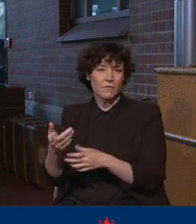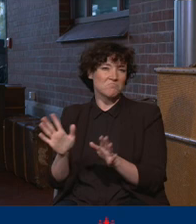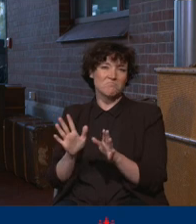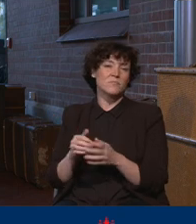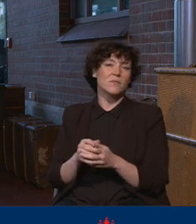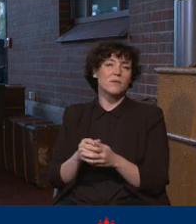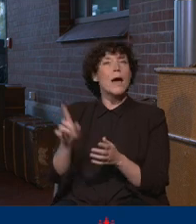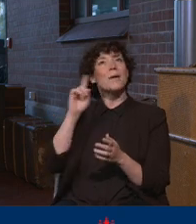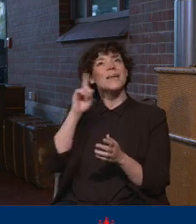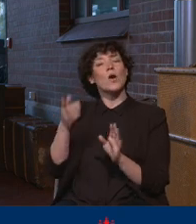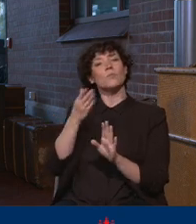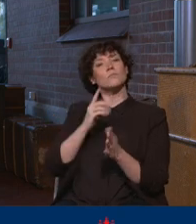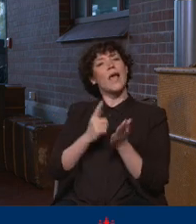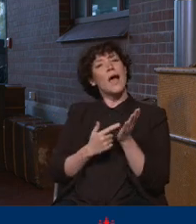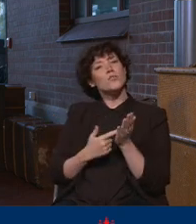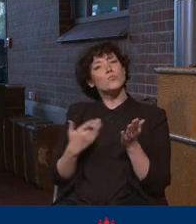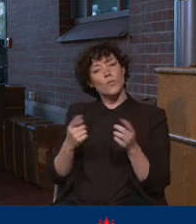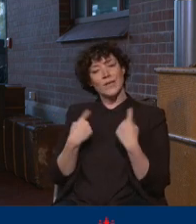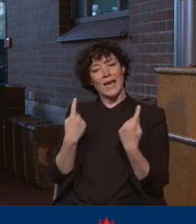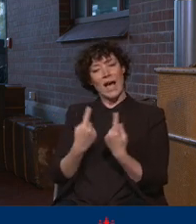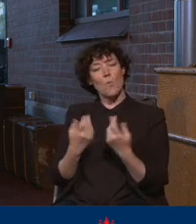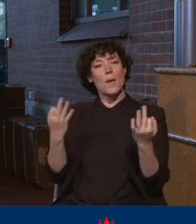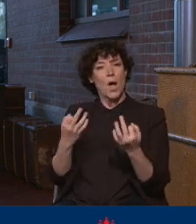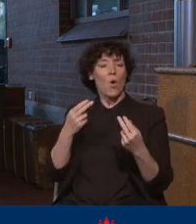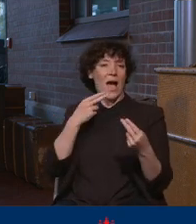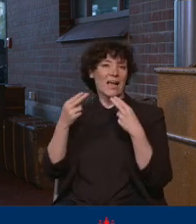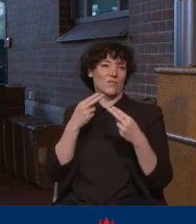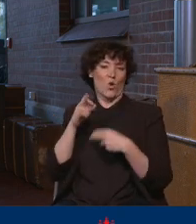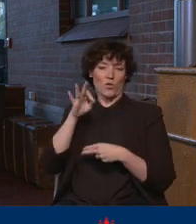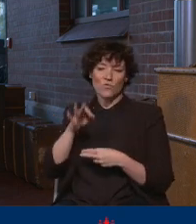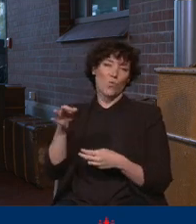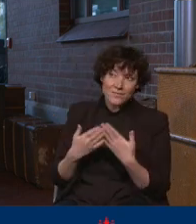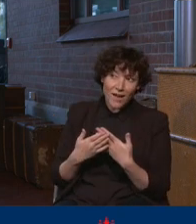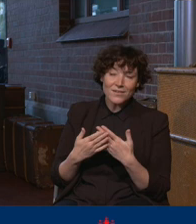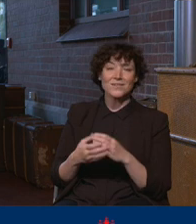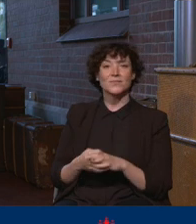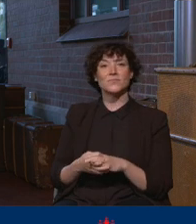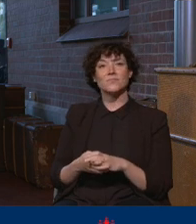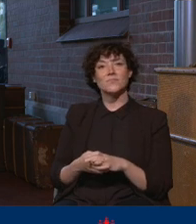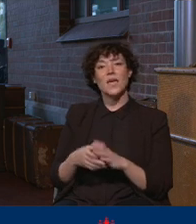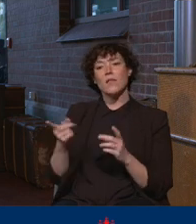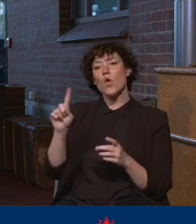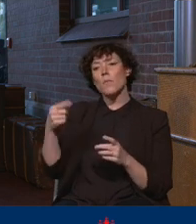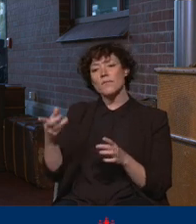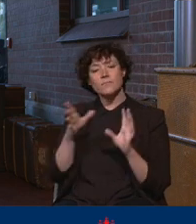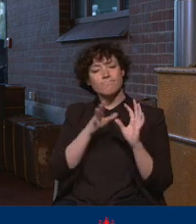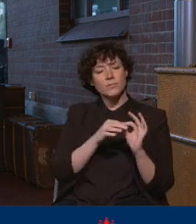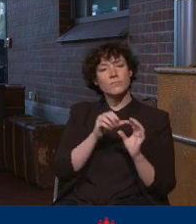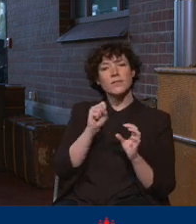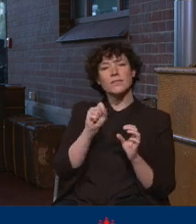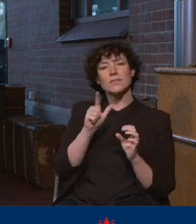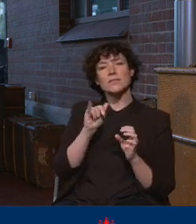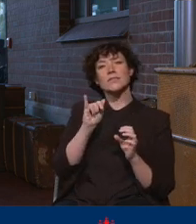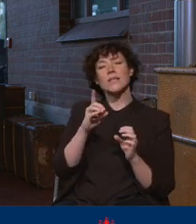allen ist im raum dass wir hier wirklich antworten für die orte finden wollen bei donau zurück kommen wir haben hier zumindest